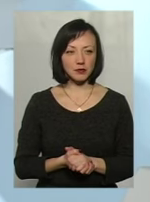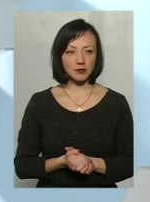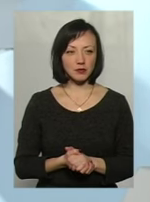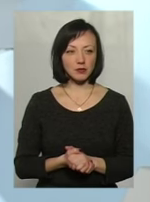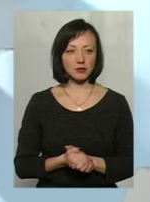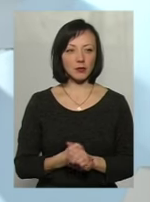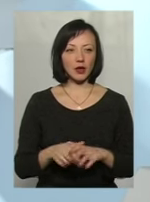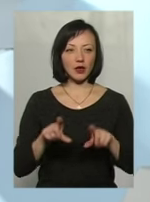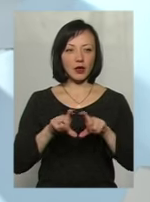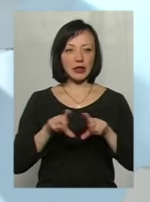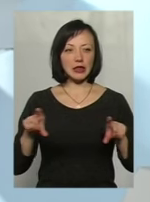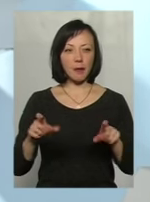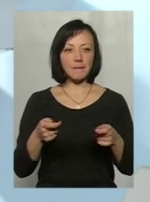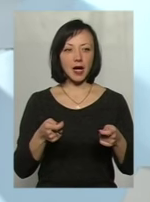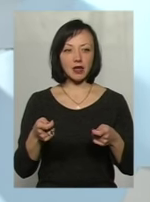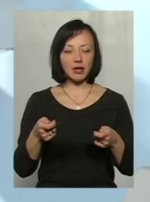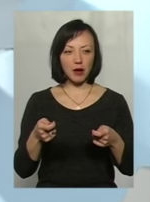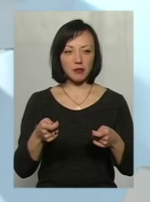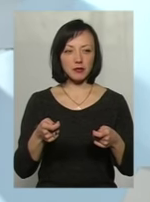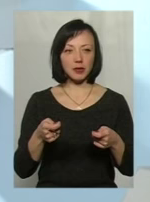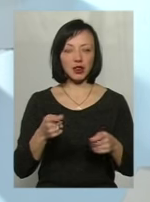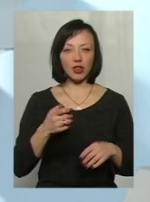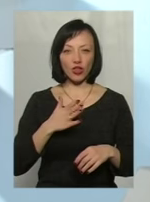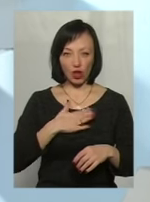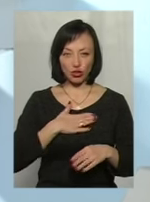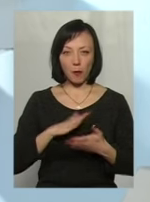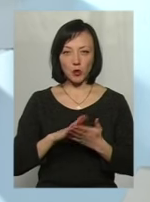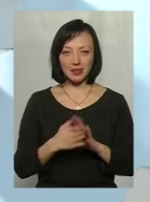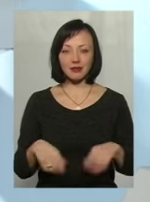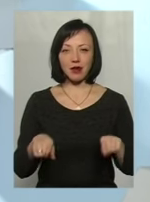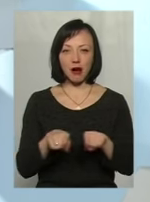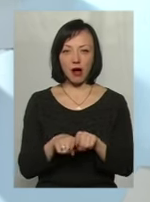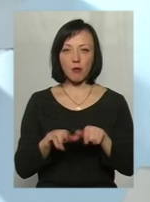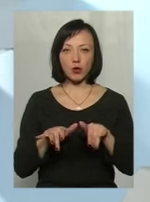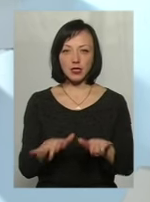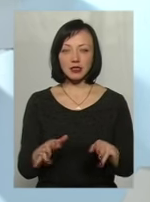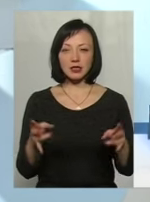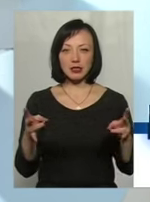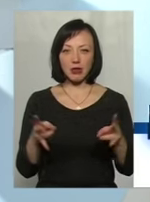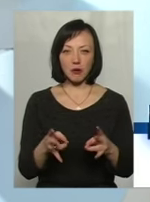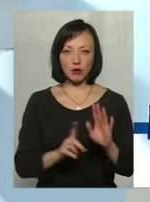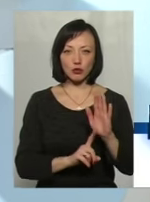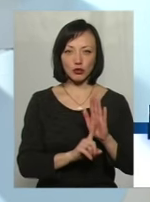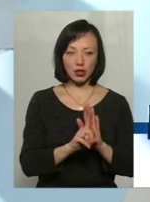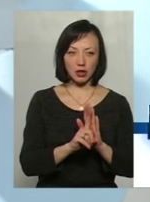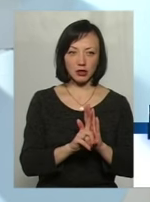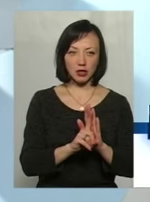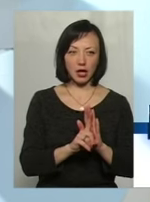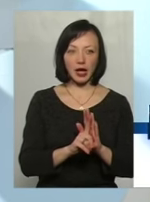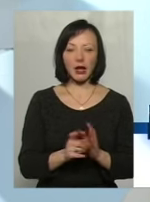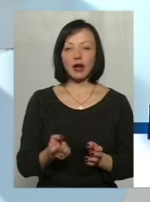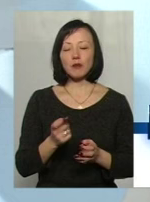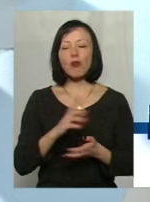є позиція така, що цей процес потрібно розпочинати, раніше продовжувати. Кілька наших міських шкіл